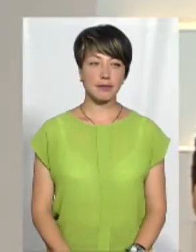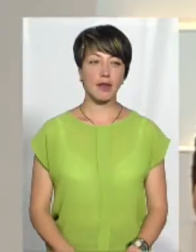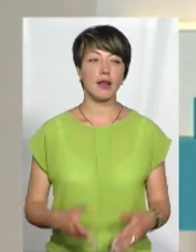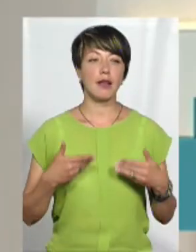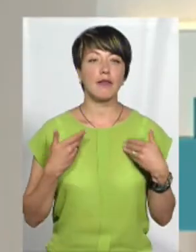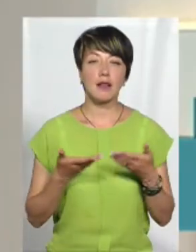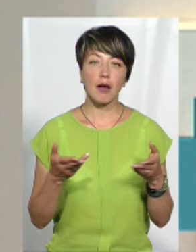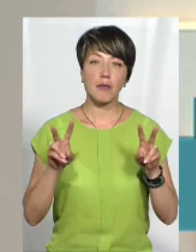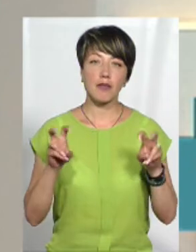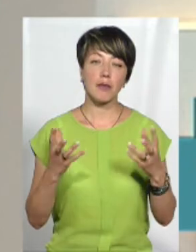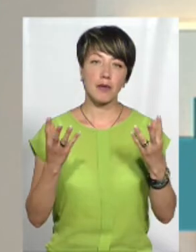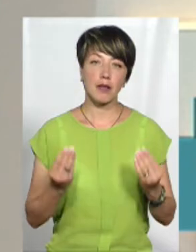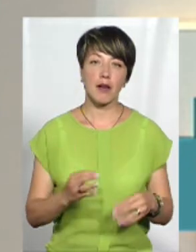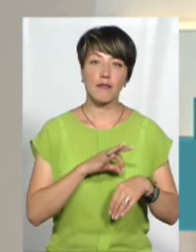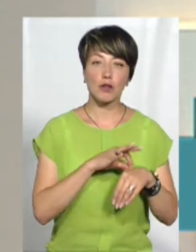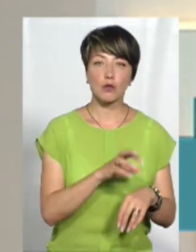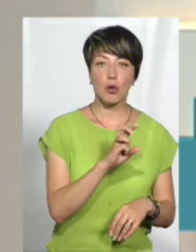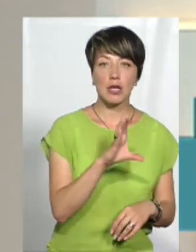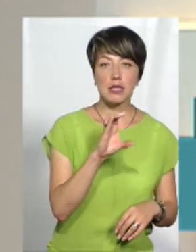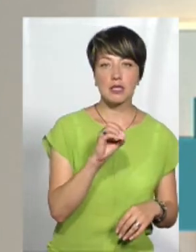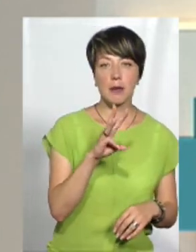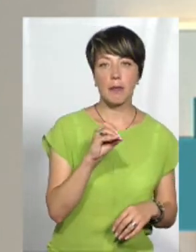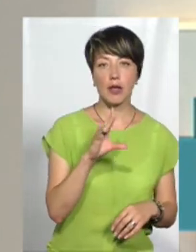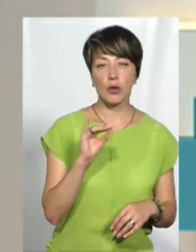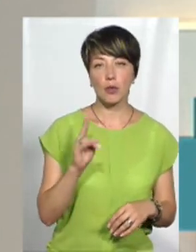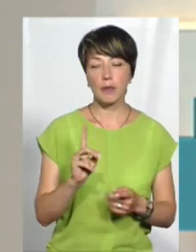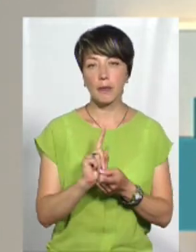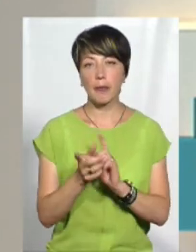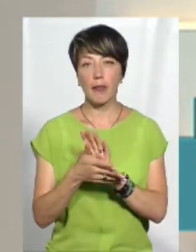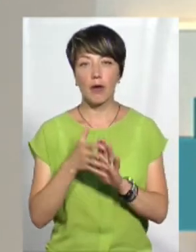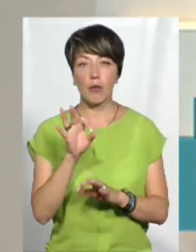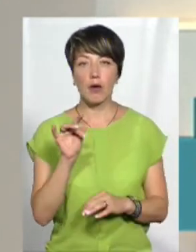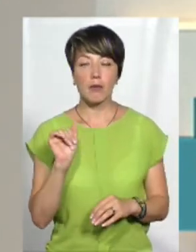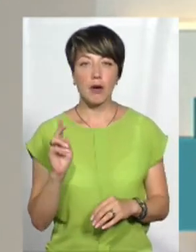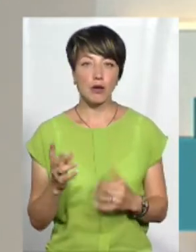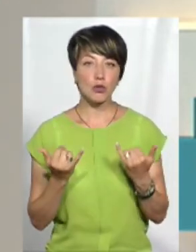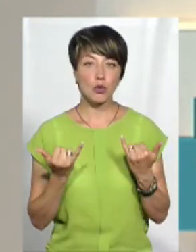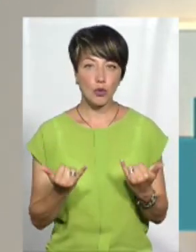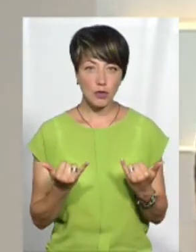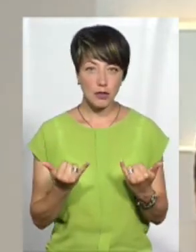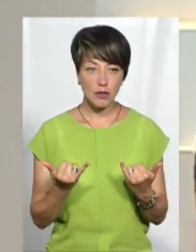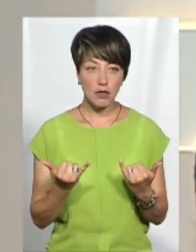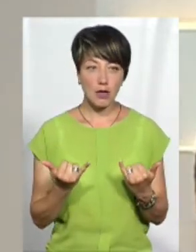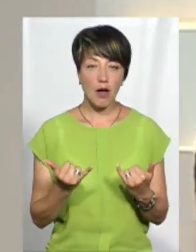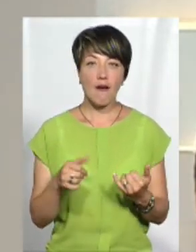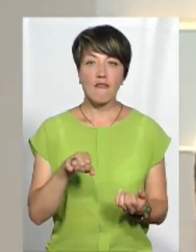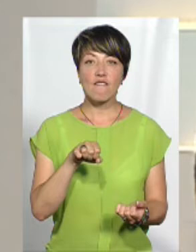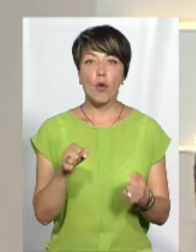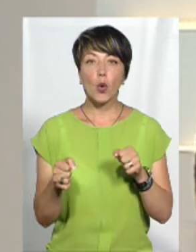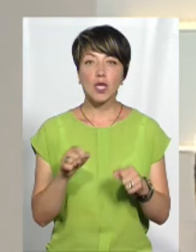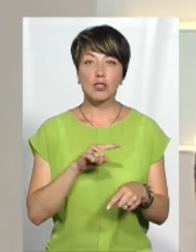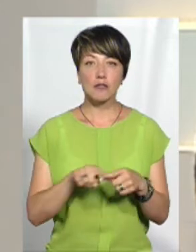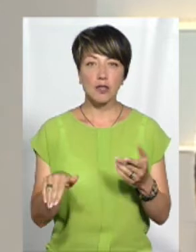Вітаємо в темі дня. З вами Богдан Семенюк. На жестову мову перекладає Ольга Рибак. Сьогодні водії швидких